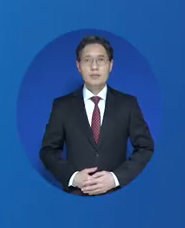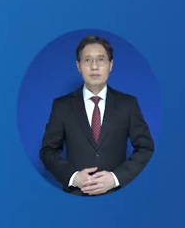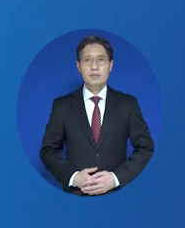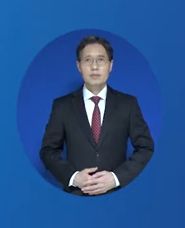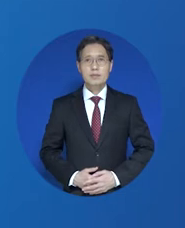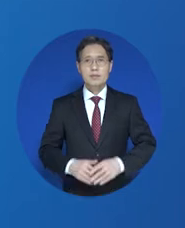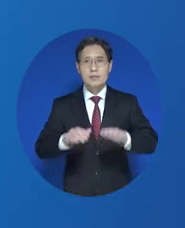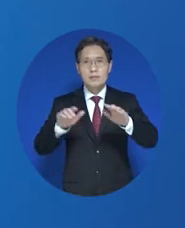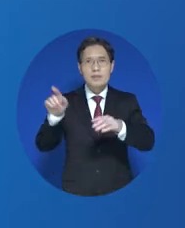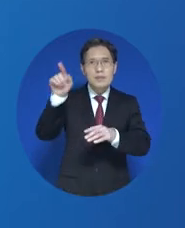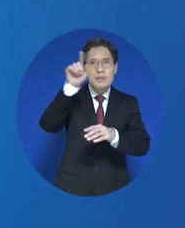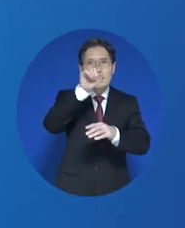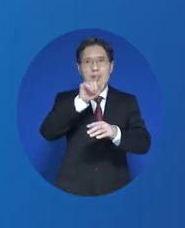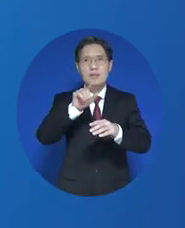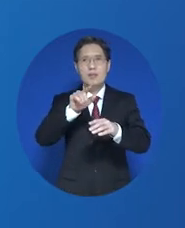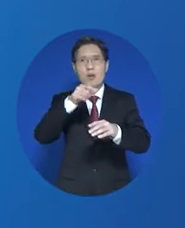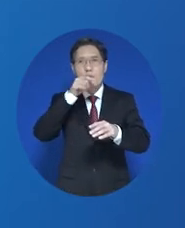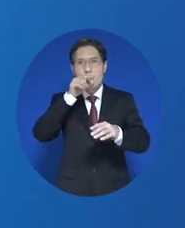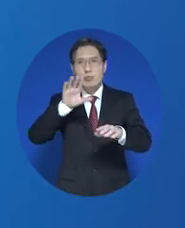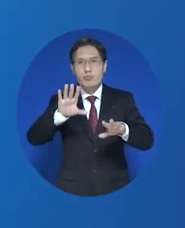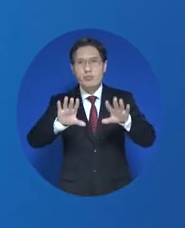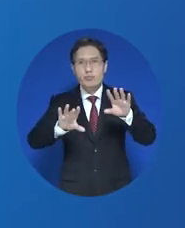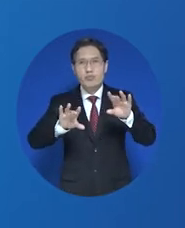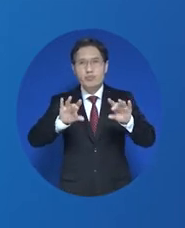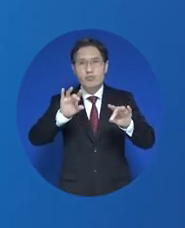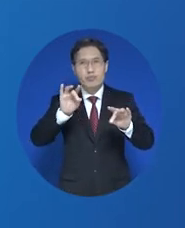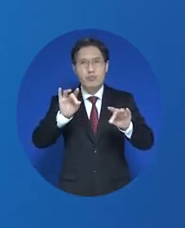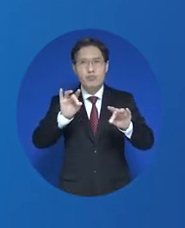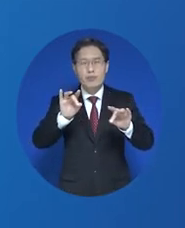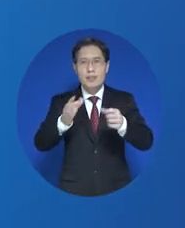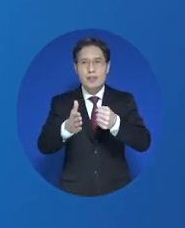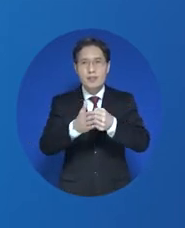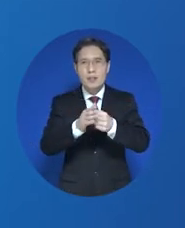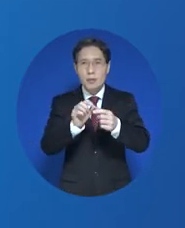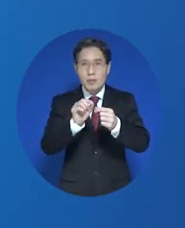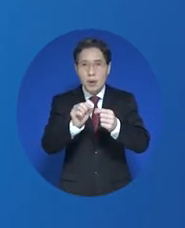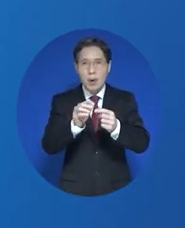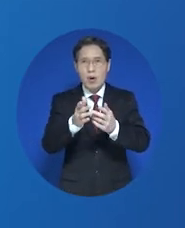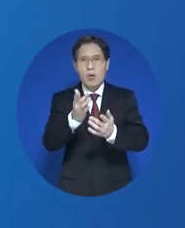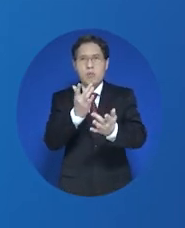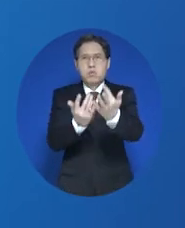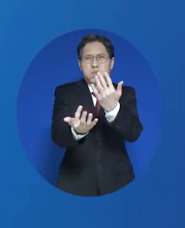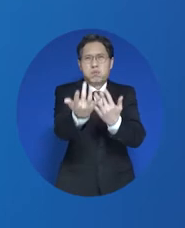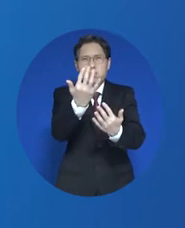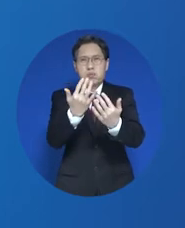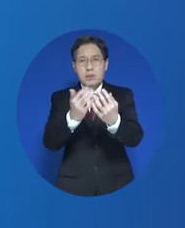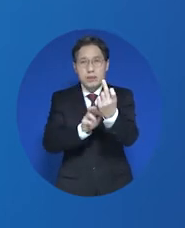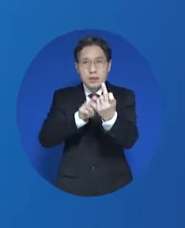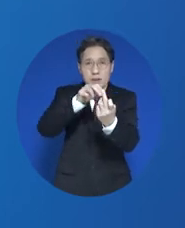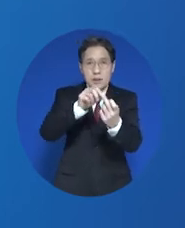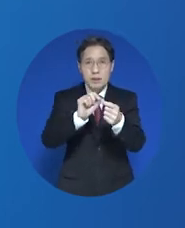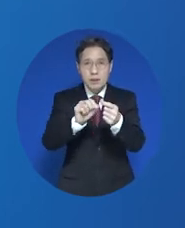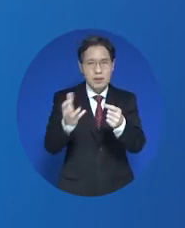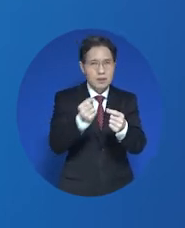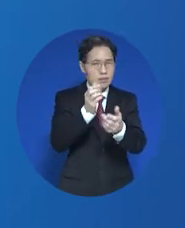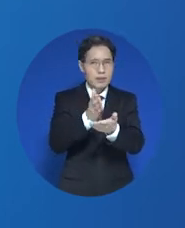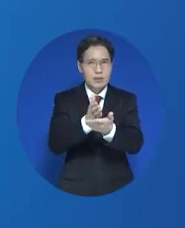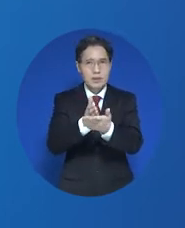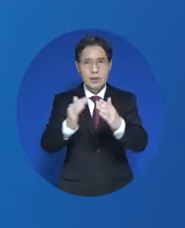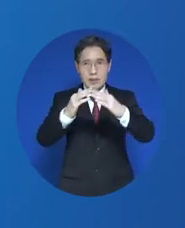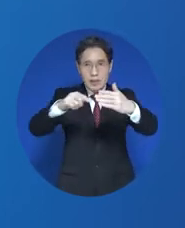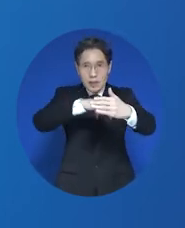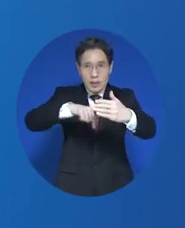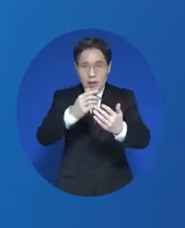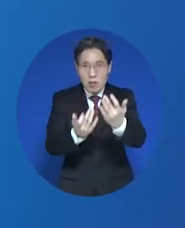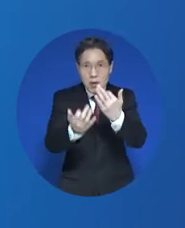대개가 건조에 작은 불씨가 화재로 번질 위험이 높습니다 등산 시에는 화기 소지를 삼가 주시고 집안에서도 화제가